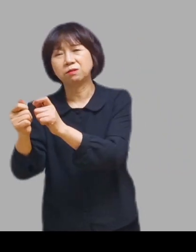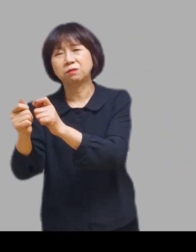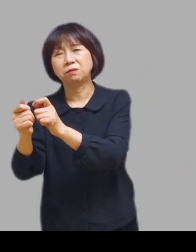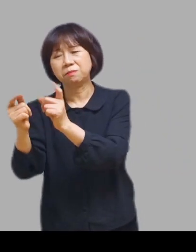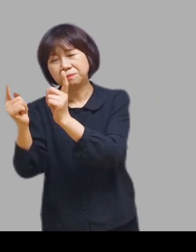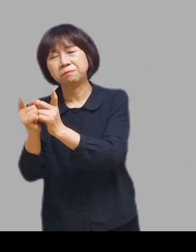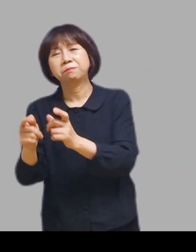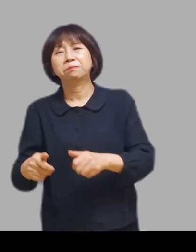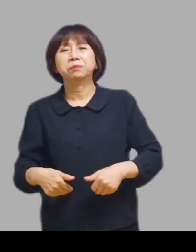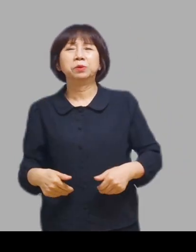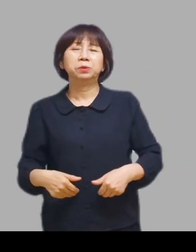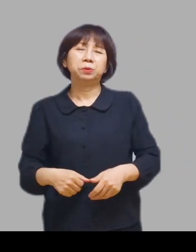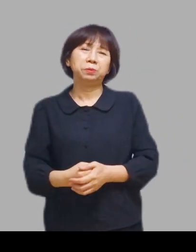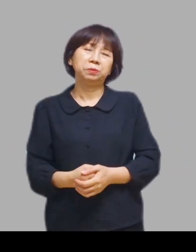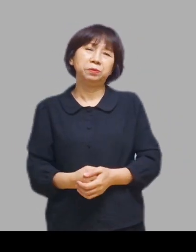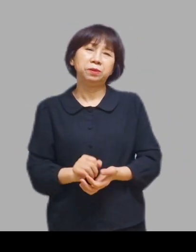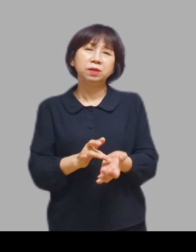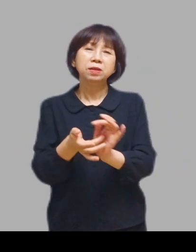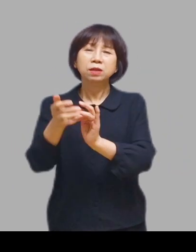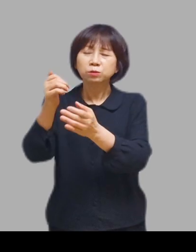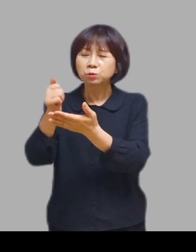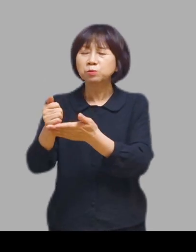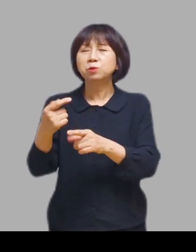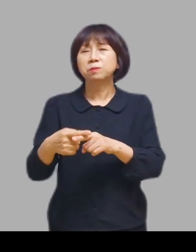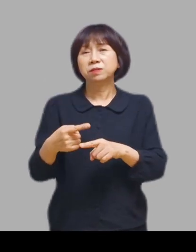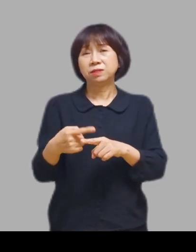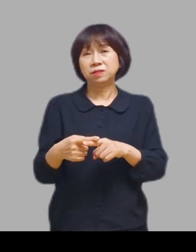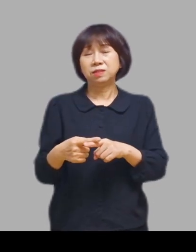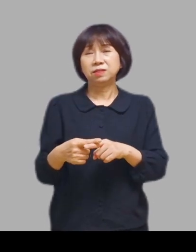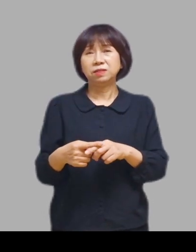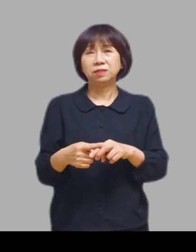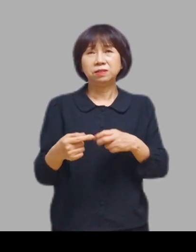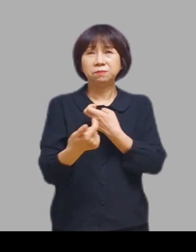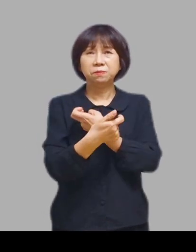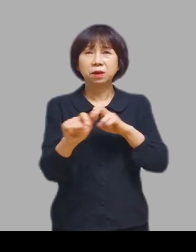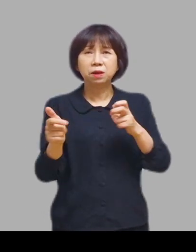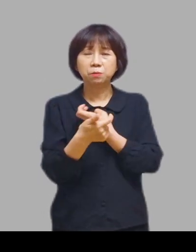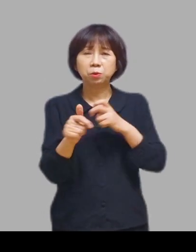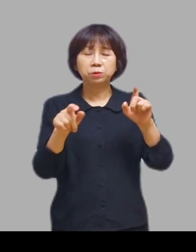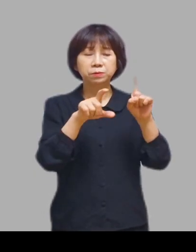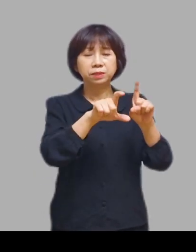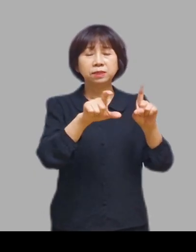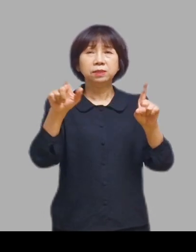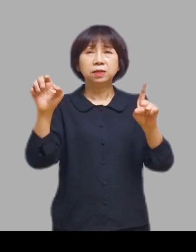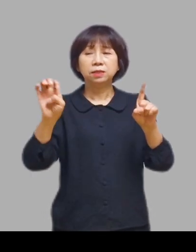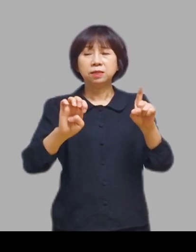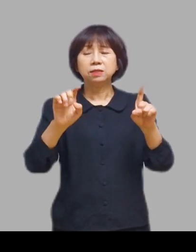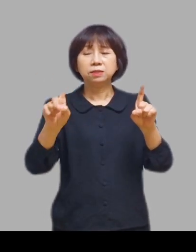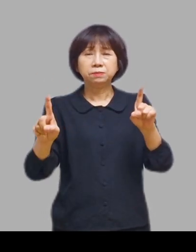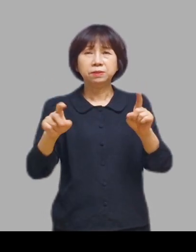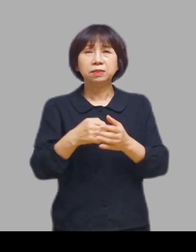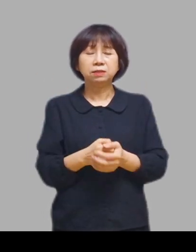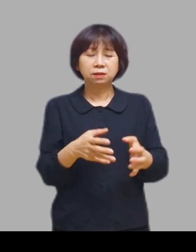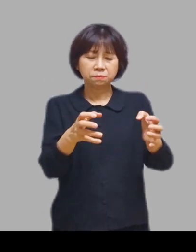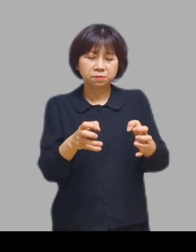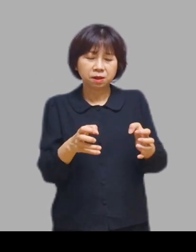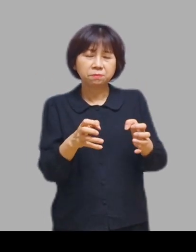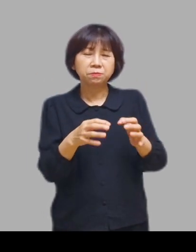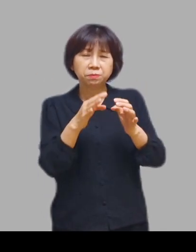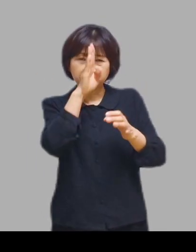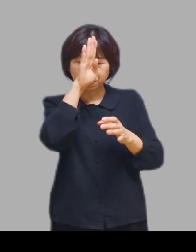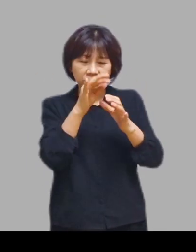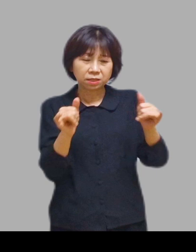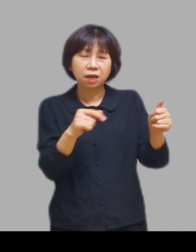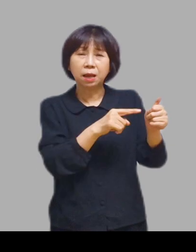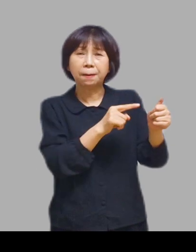합니다. 예수님의 모습도 그렇습니다. 마가복음 1장 41절에 보니까요, 나병 환자를 고치시는